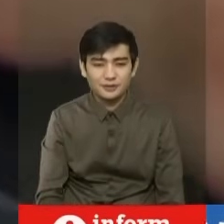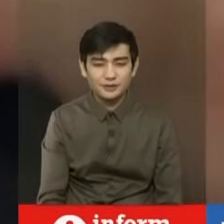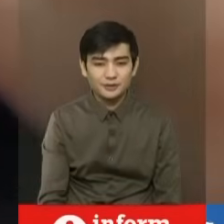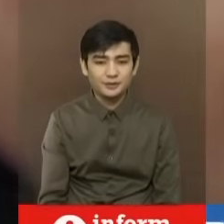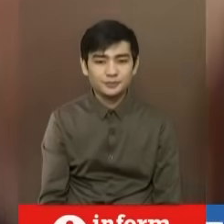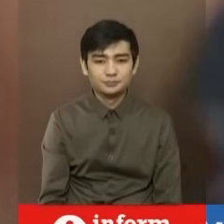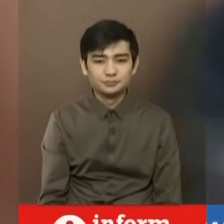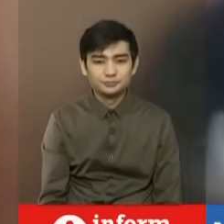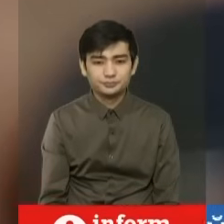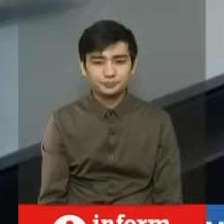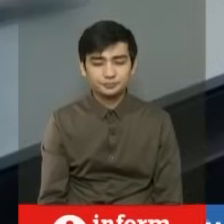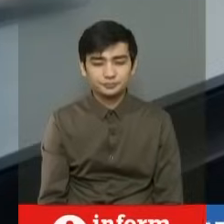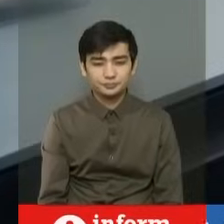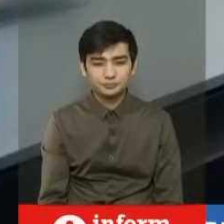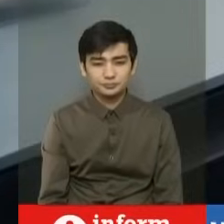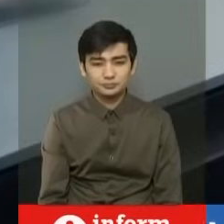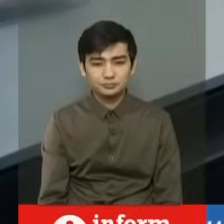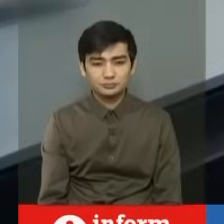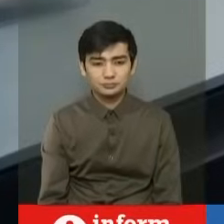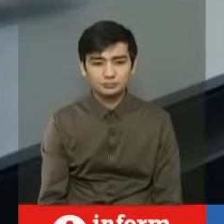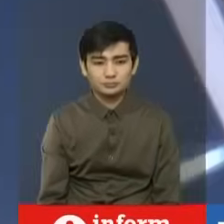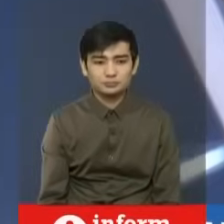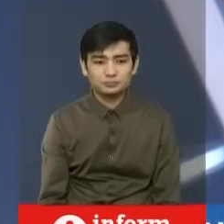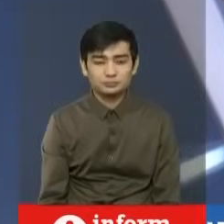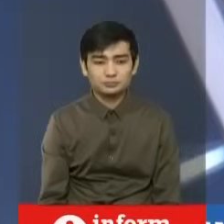Екатерина Белоусова Рустам ибраев информбюро